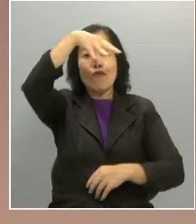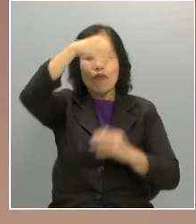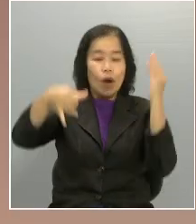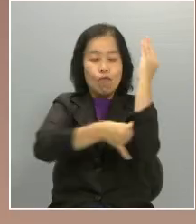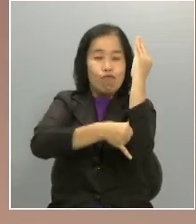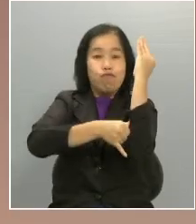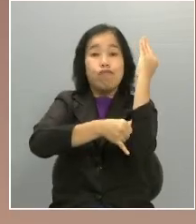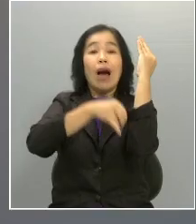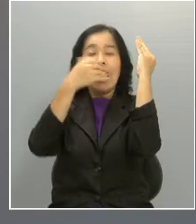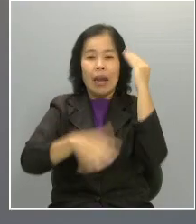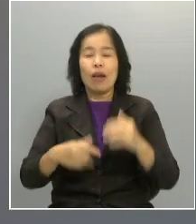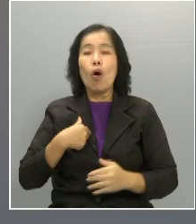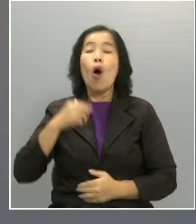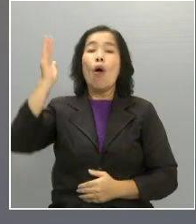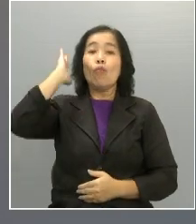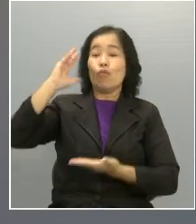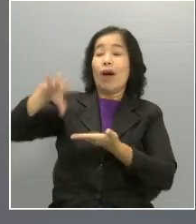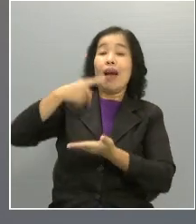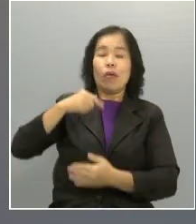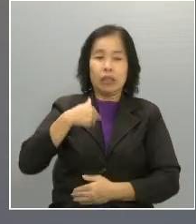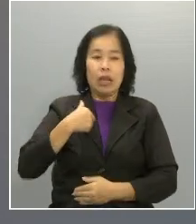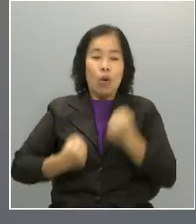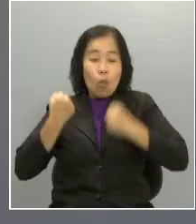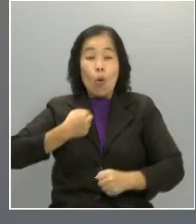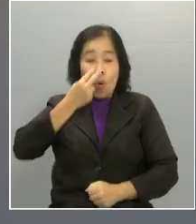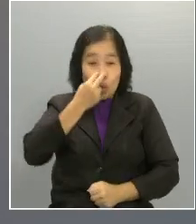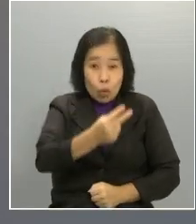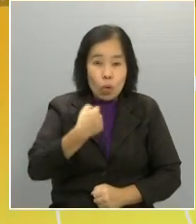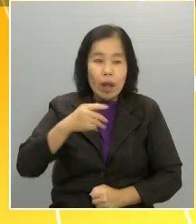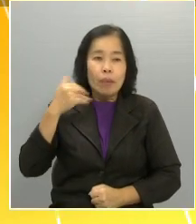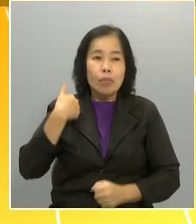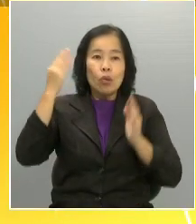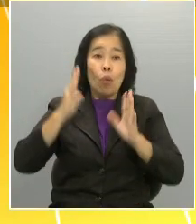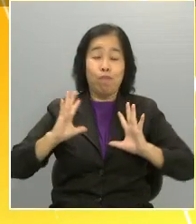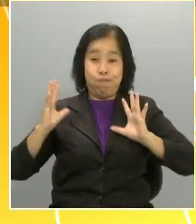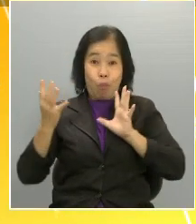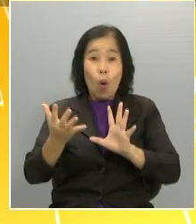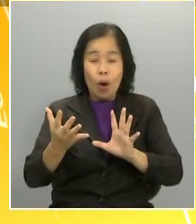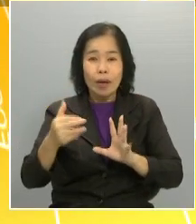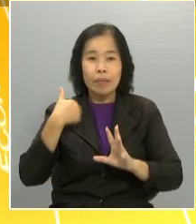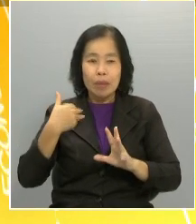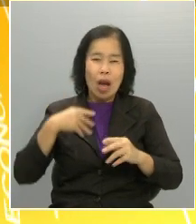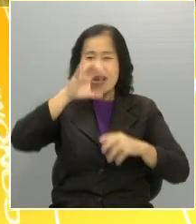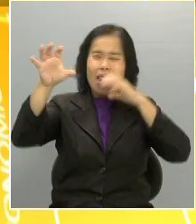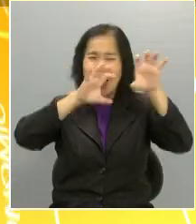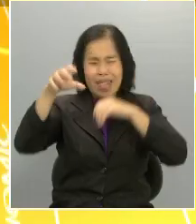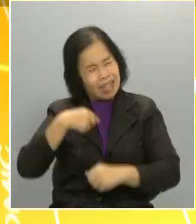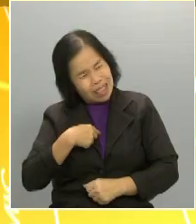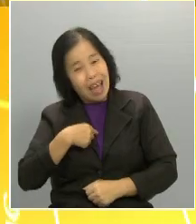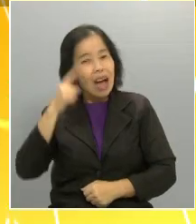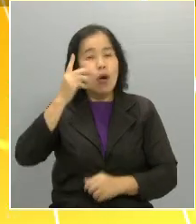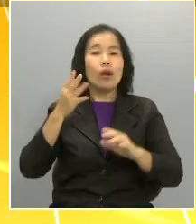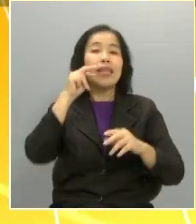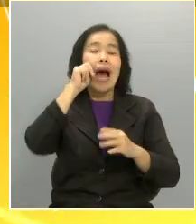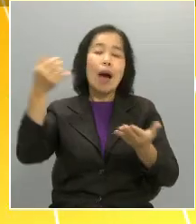เขาเล่าเหตุการณ์แบบนี้นะคะผมวิ่งเข้าไปดูมีผู้ใหญ่มุงอยู่จำนวนหนึ่งร้องโวยวายช่วยด้วยช่วยด้วยคนจมน้